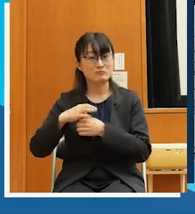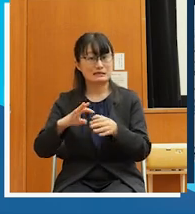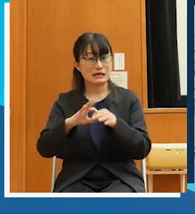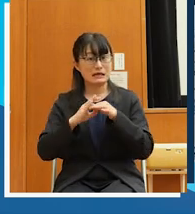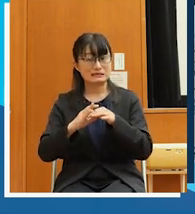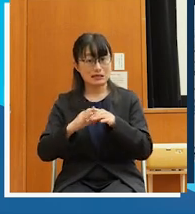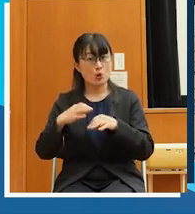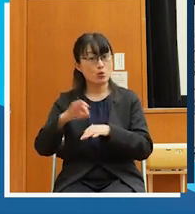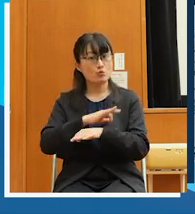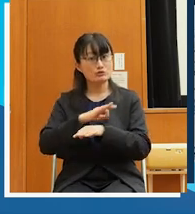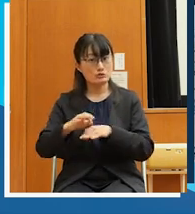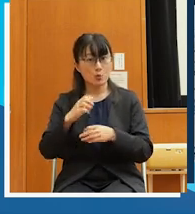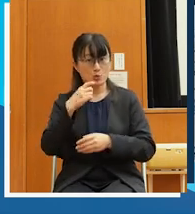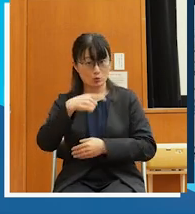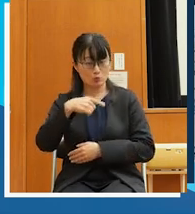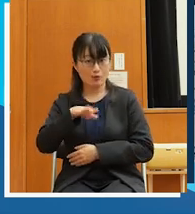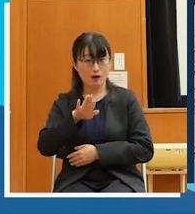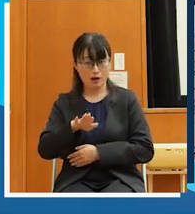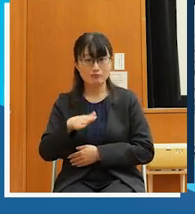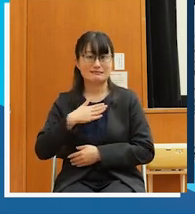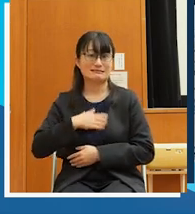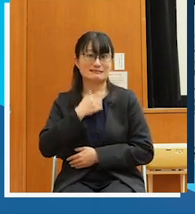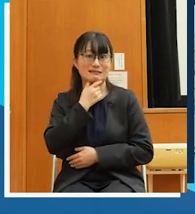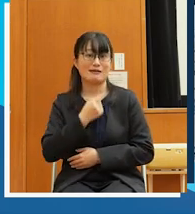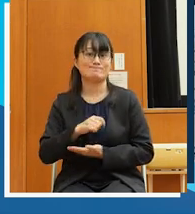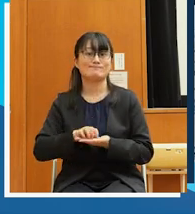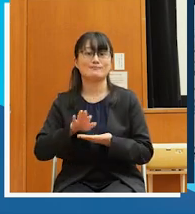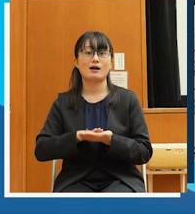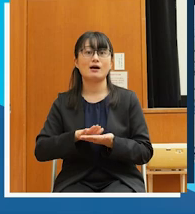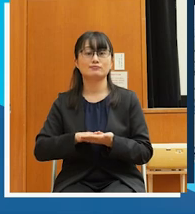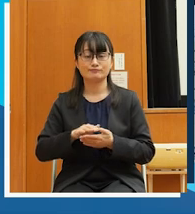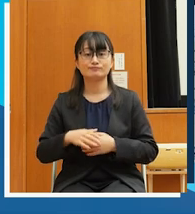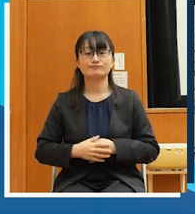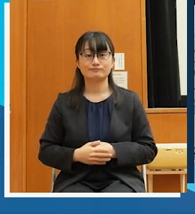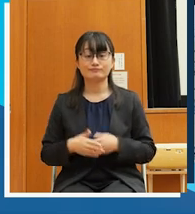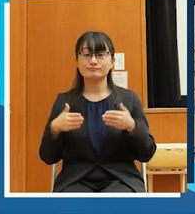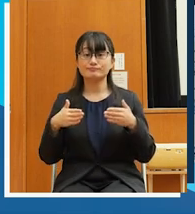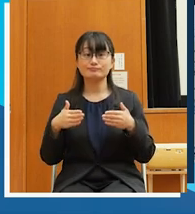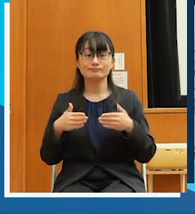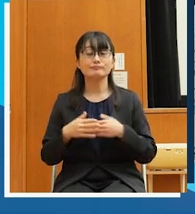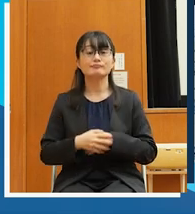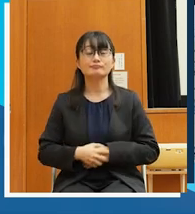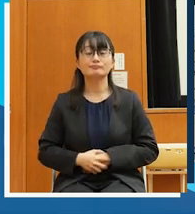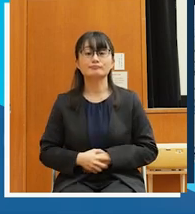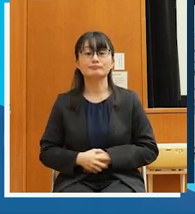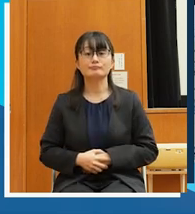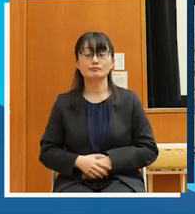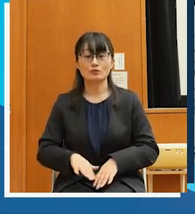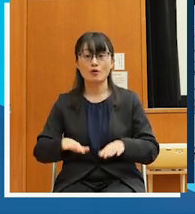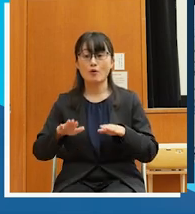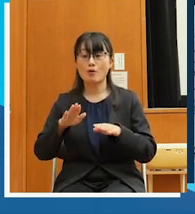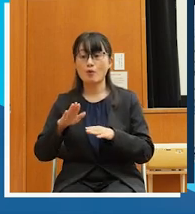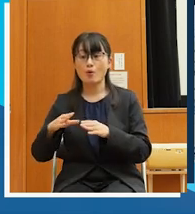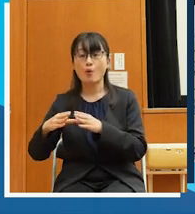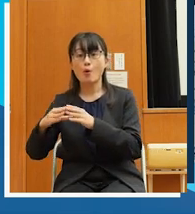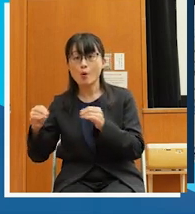から今何通か新しく最後に頂いたものでもですねこれはまあの咲浜さんてということではなかったんですけれども本土と沖縄の人との基地問題に